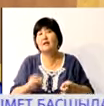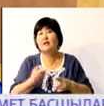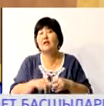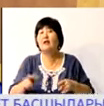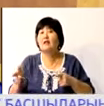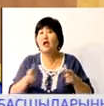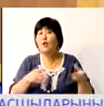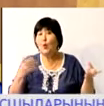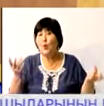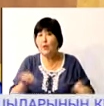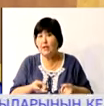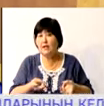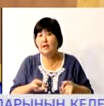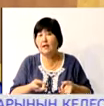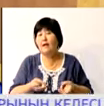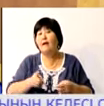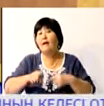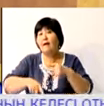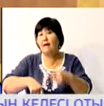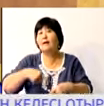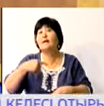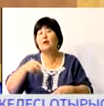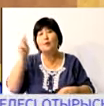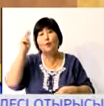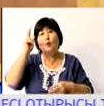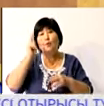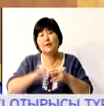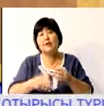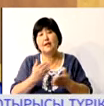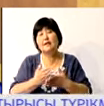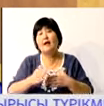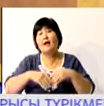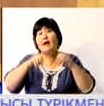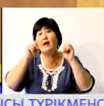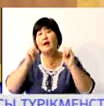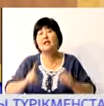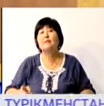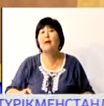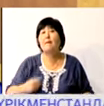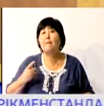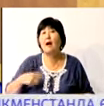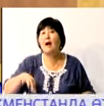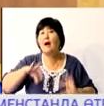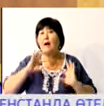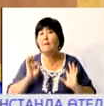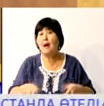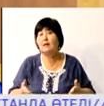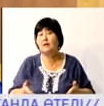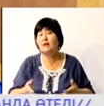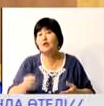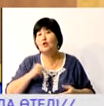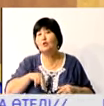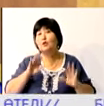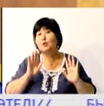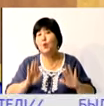керек. Кейін оқу бітіргеннен кейін кәсіби маман ол жұмыс